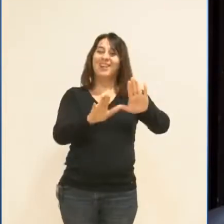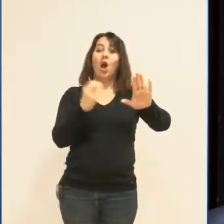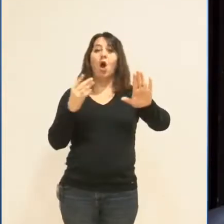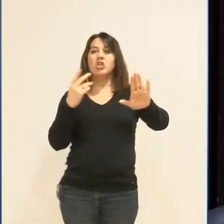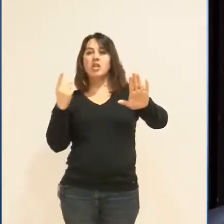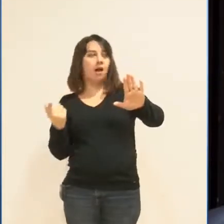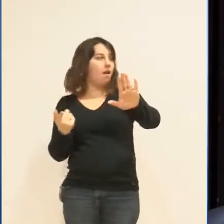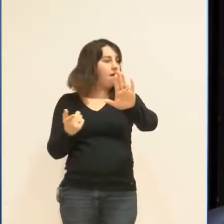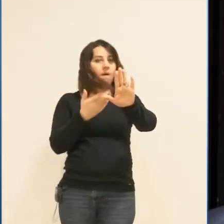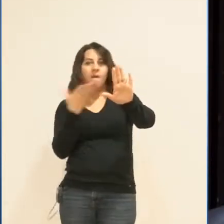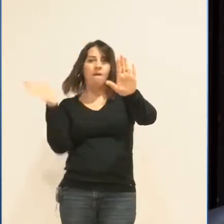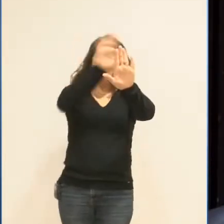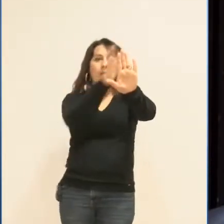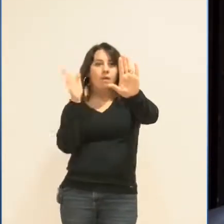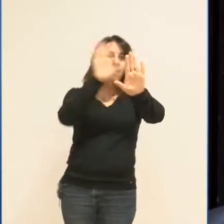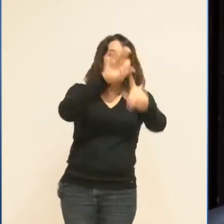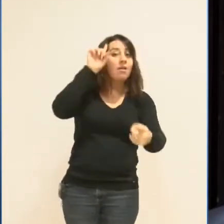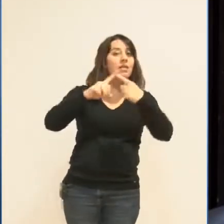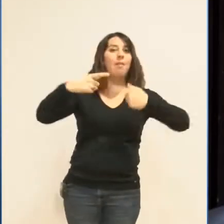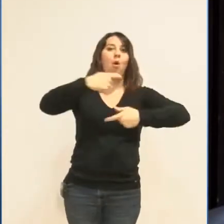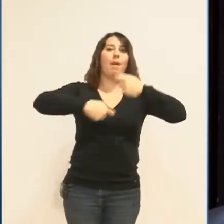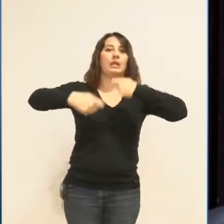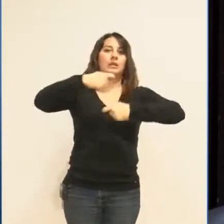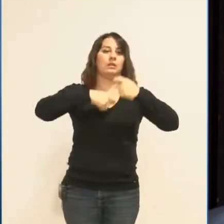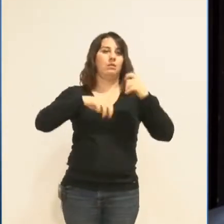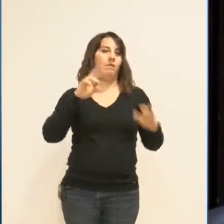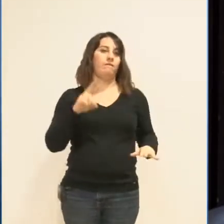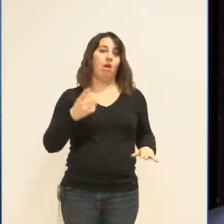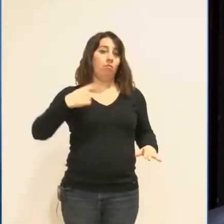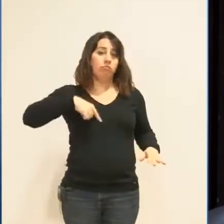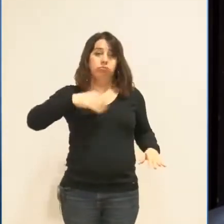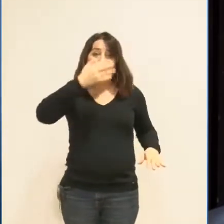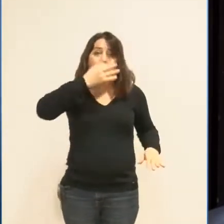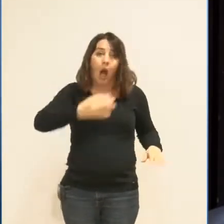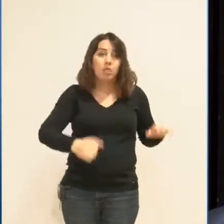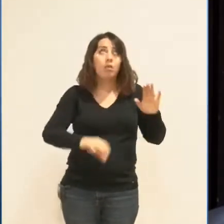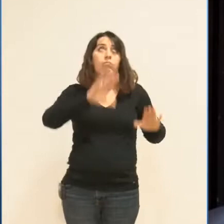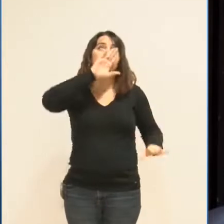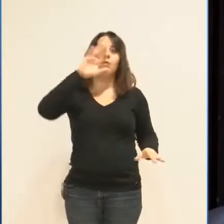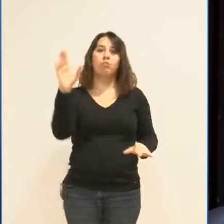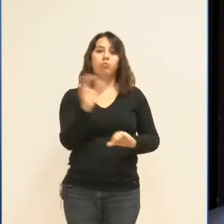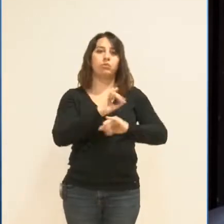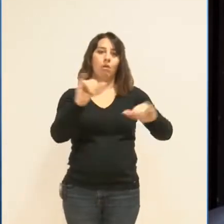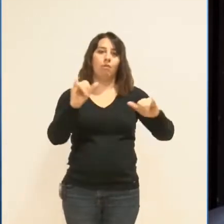affichages commerciaux. Et en cela, nous loupons complètement notre objectif.